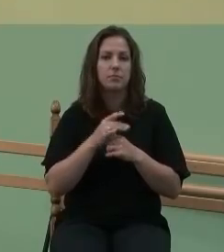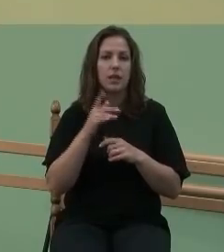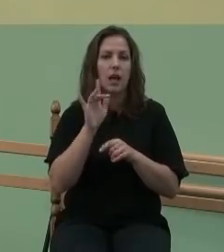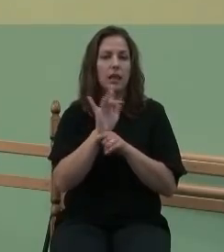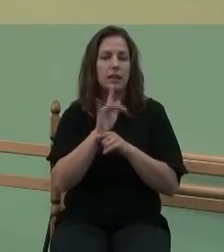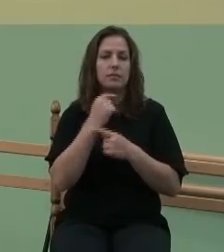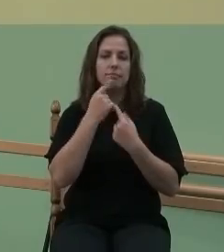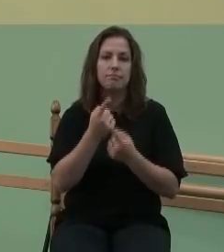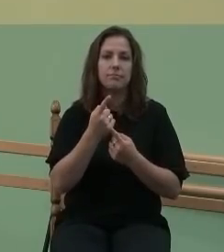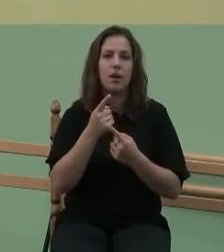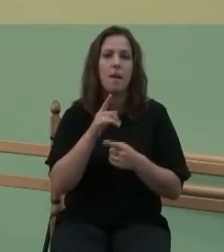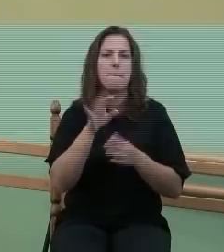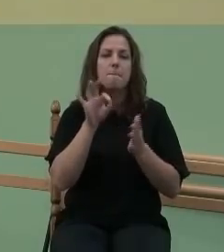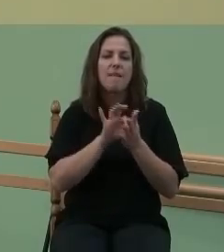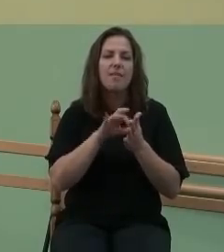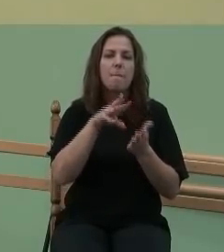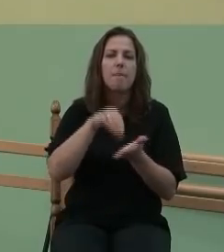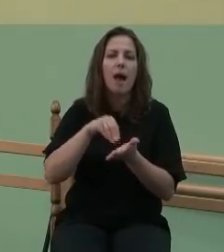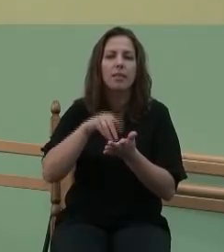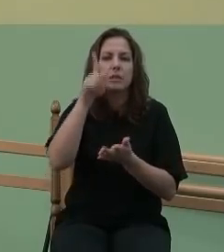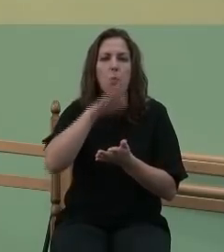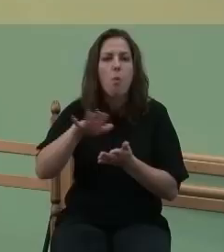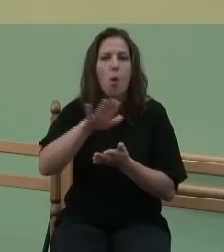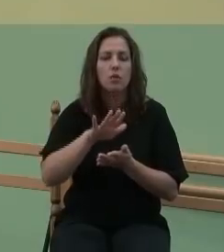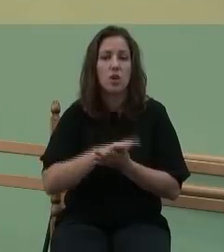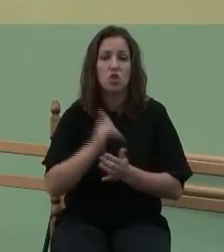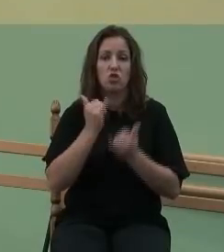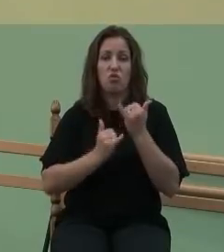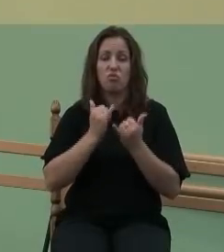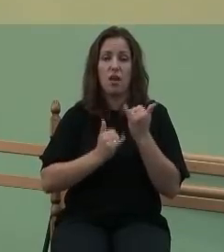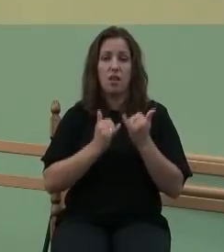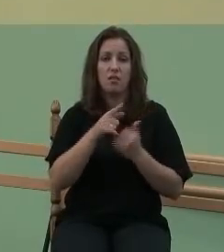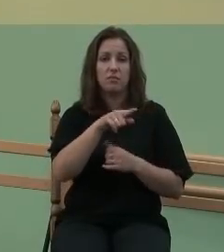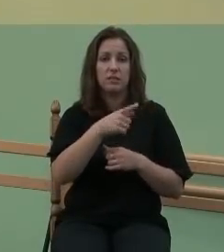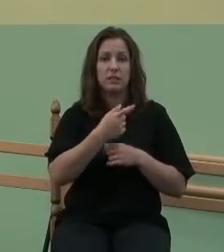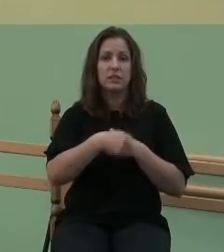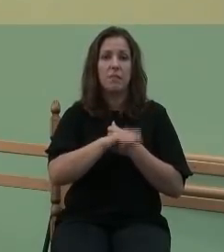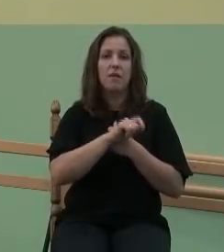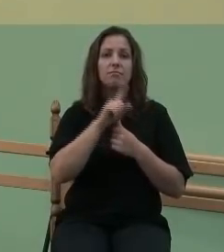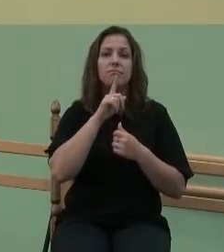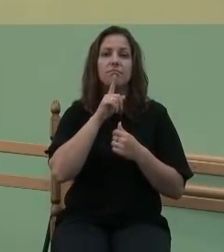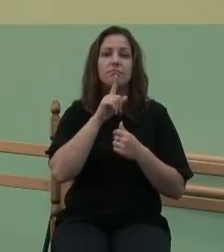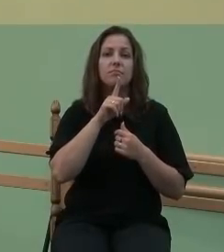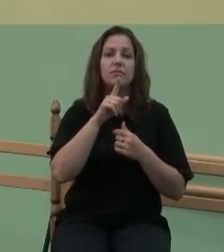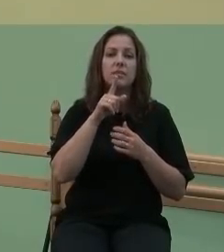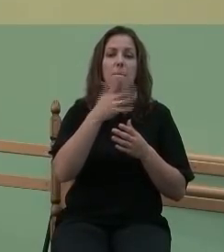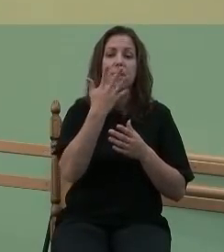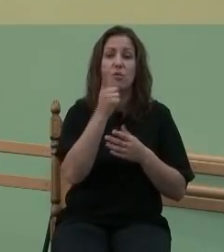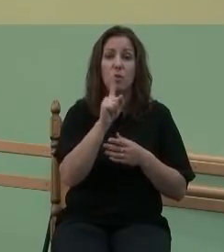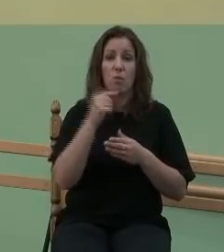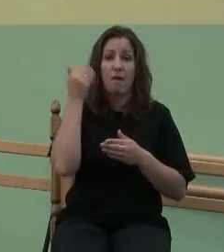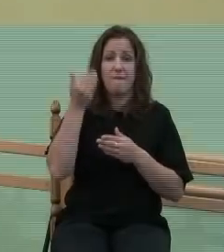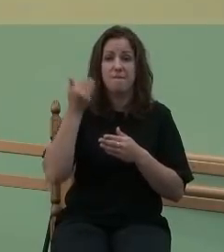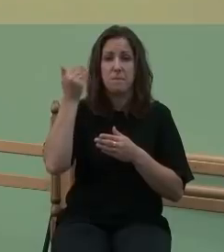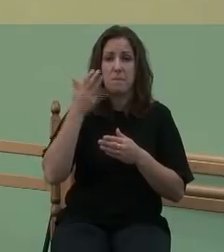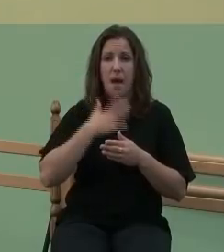krytycznie wypowiem się o pewnych praktykach społecznych. Jeżeli zamiast deliberacji mamy 5-minutowe